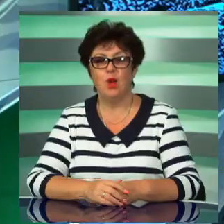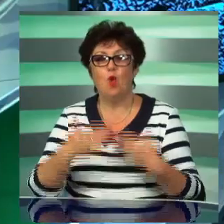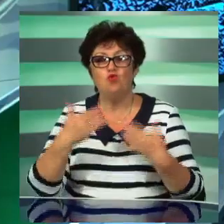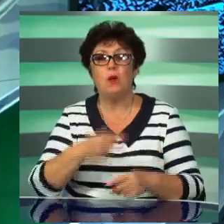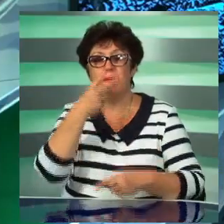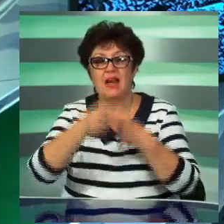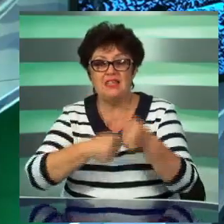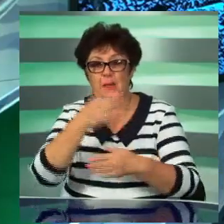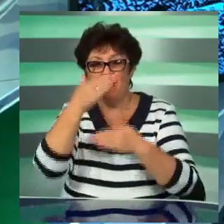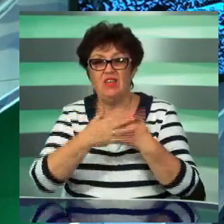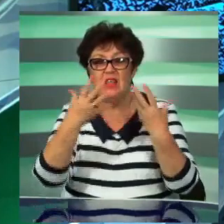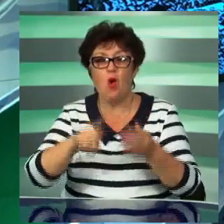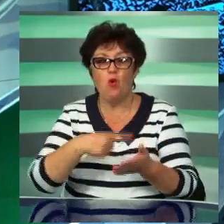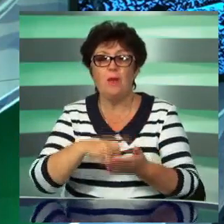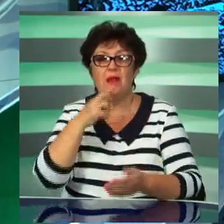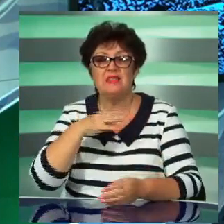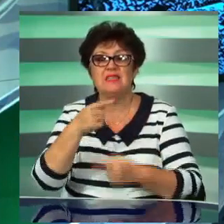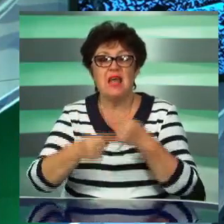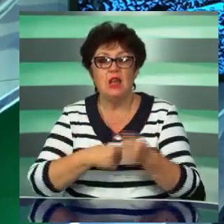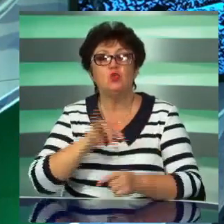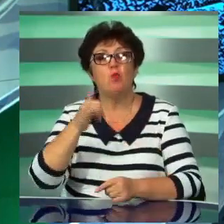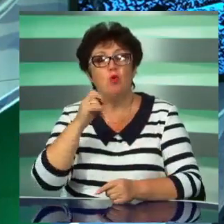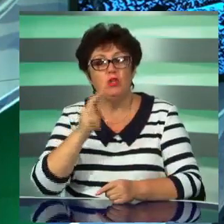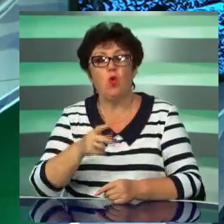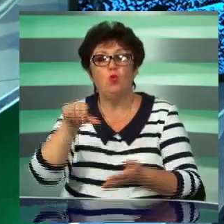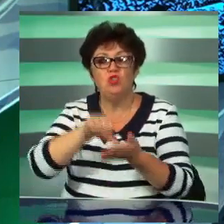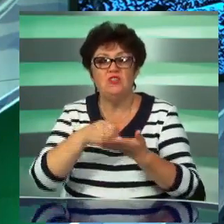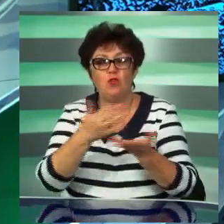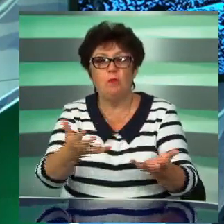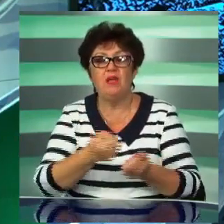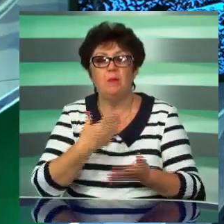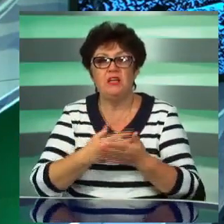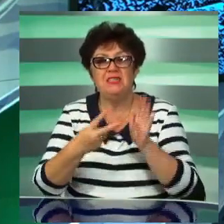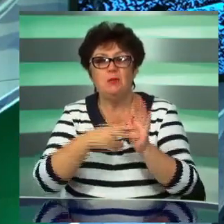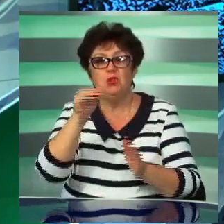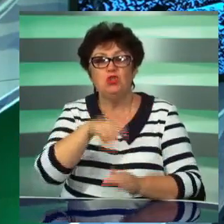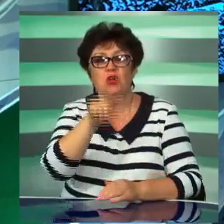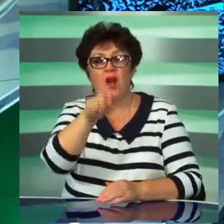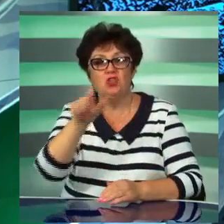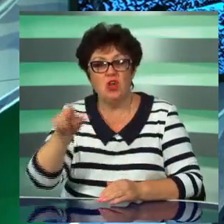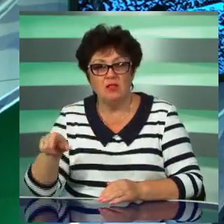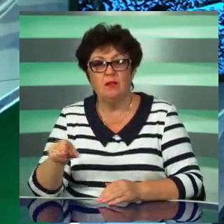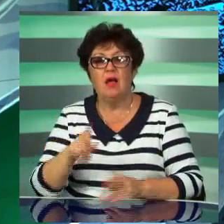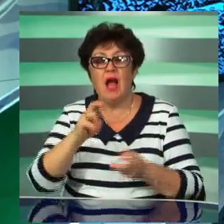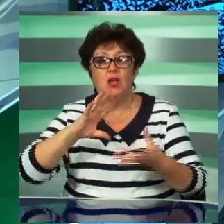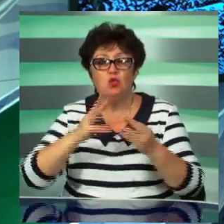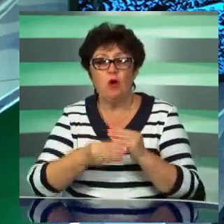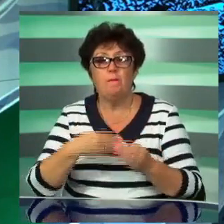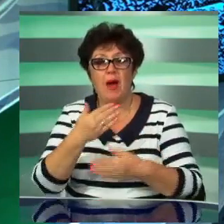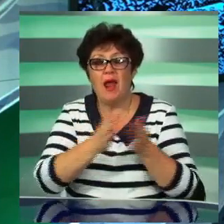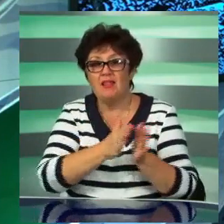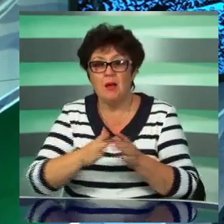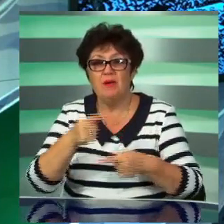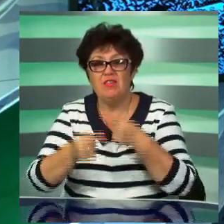Уже по традиции в преддверии Дня города в Брянске состоялся субботник. Участие в нем приняли почти 7 тысяч горожан. Как итог, в порядок